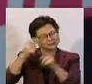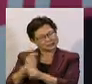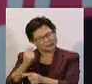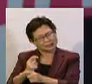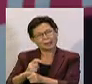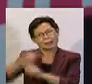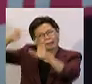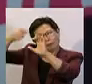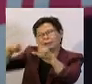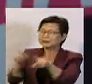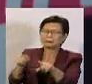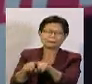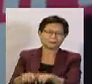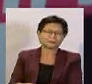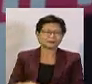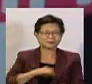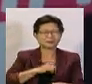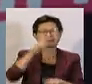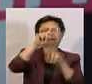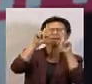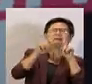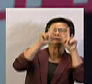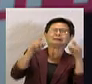Okey, susah nak cakap lah. Kadang-kadang macam dugaan kan. Kita